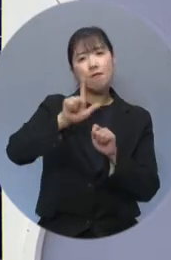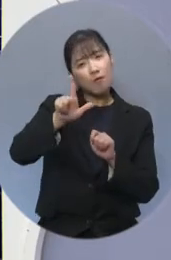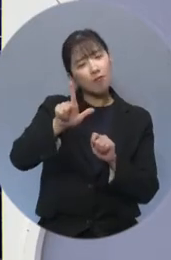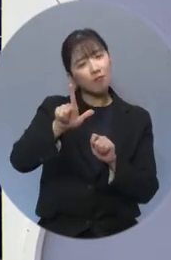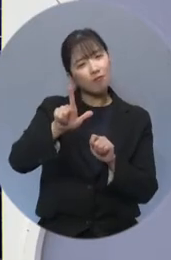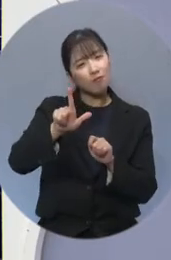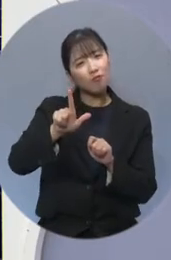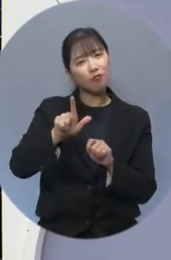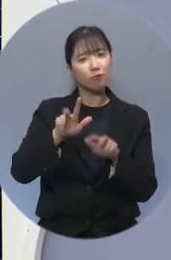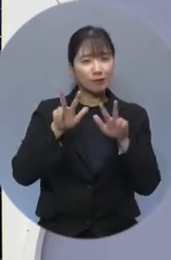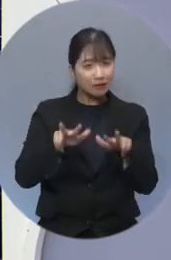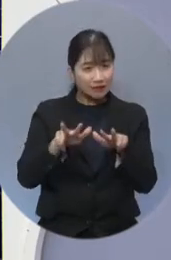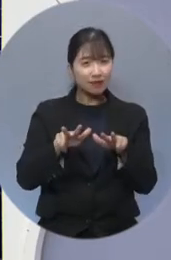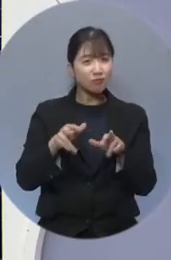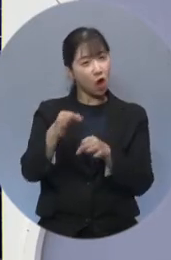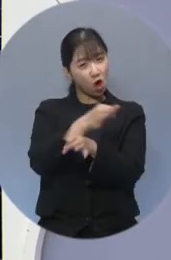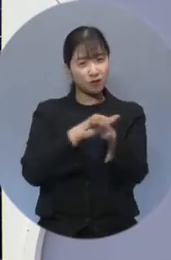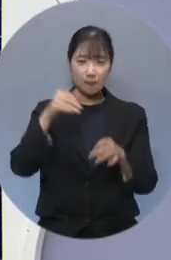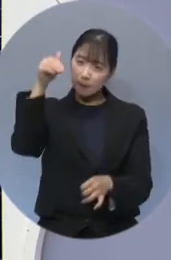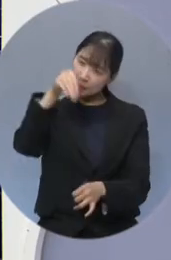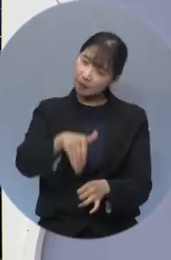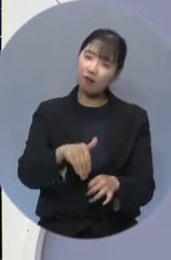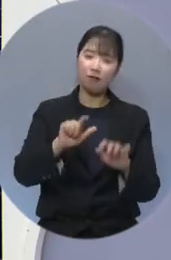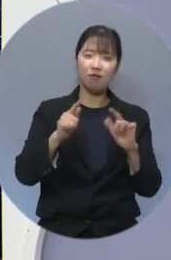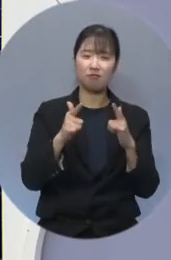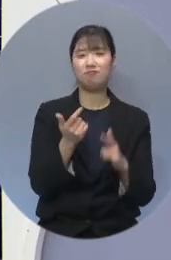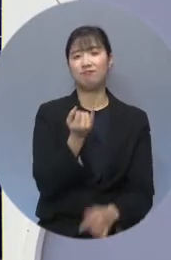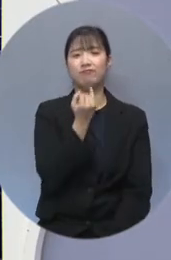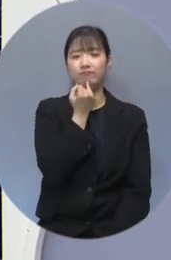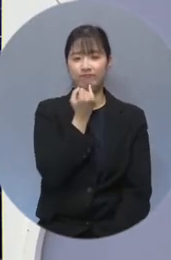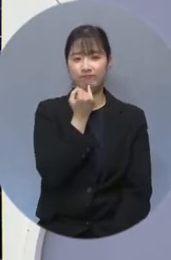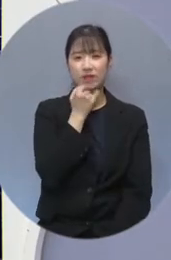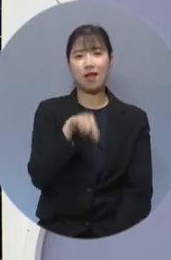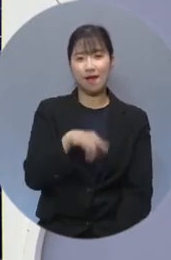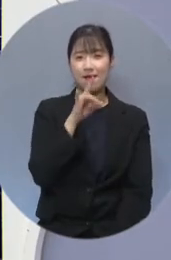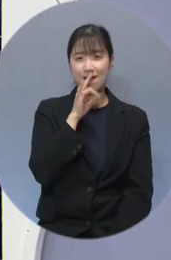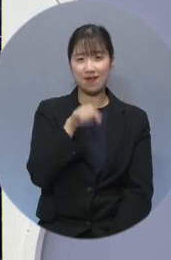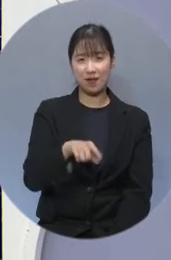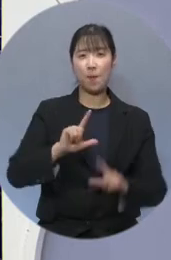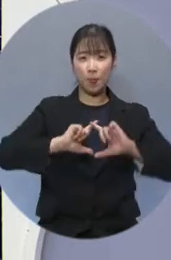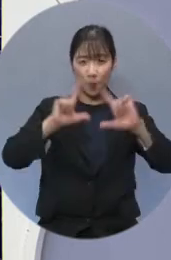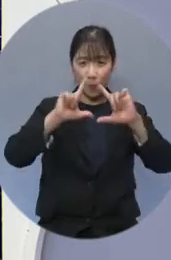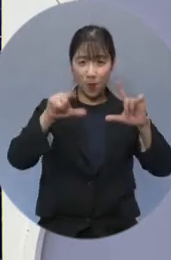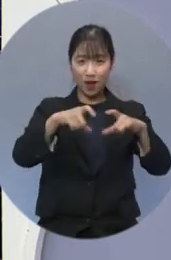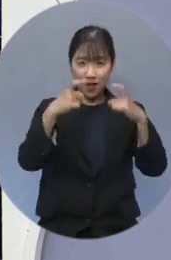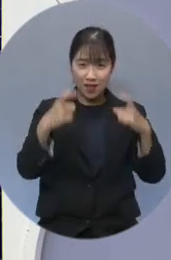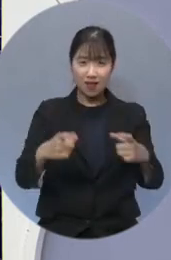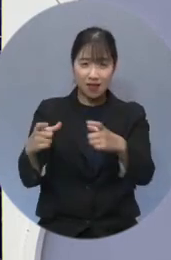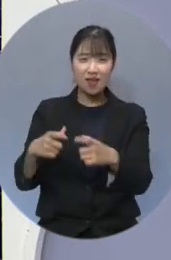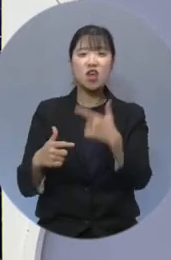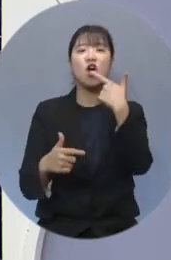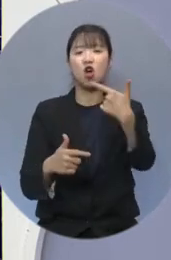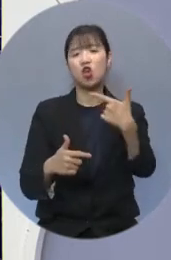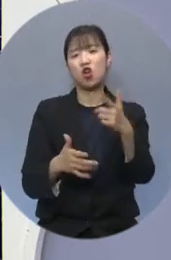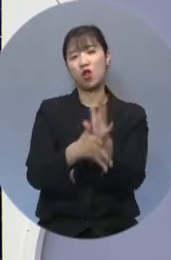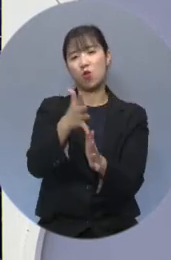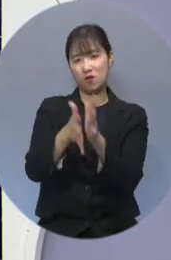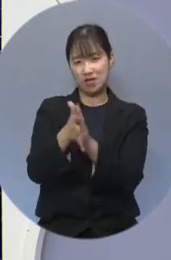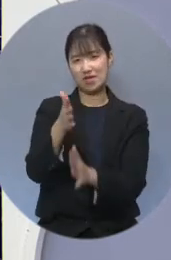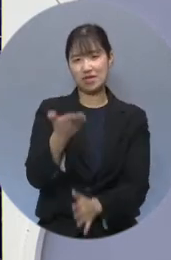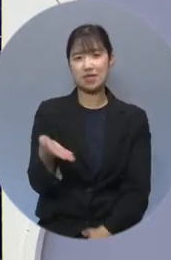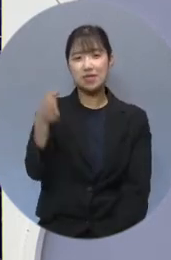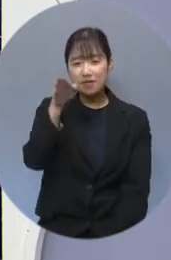이렇게 침체된 상태는 아닙니다. 강릉의 경우에 네. 우리 동해안 영동권의 한 6개 도시가